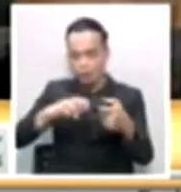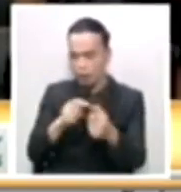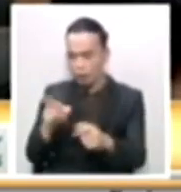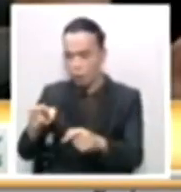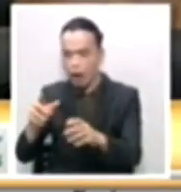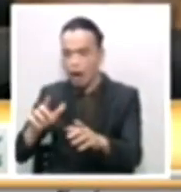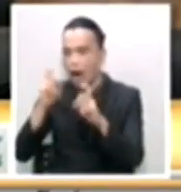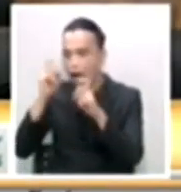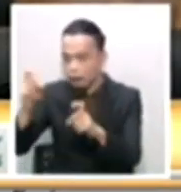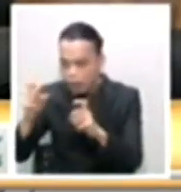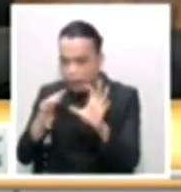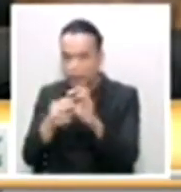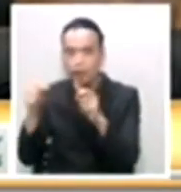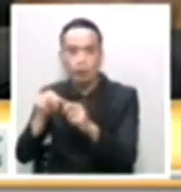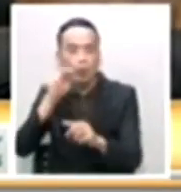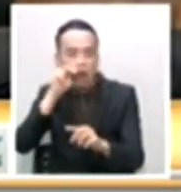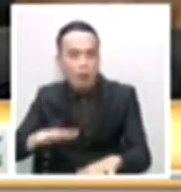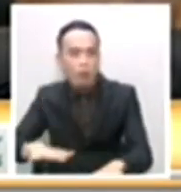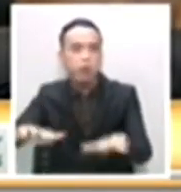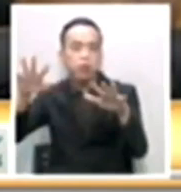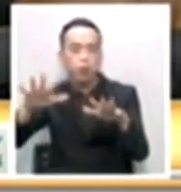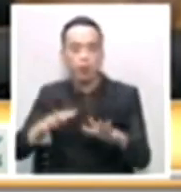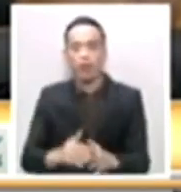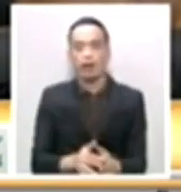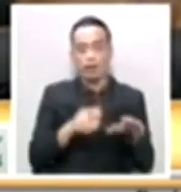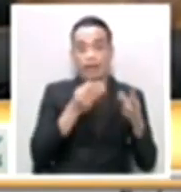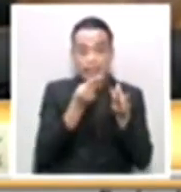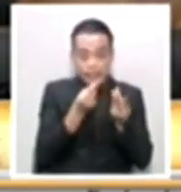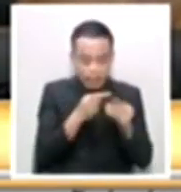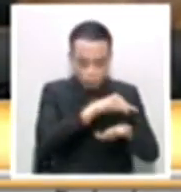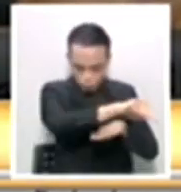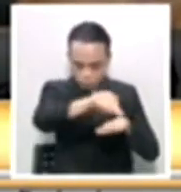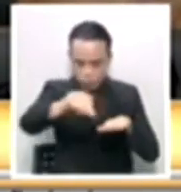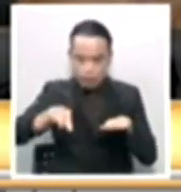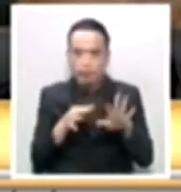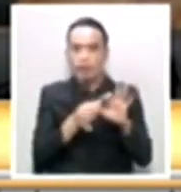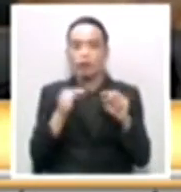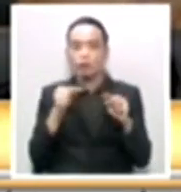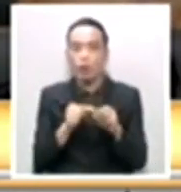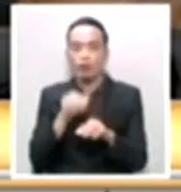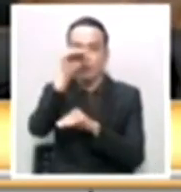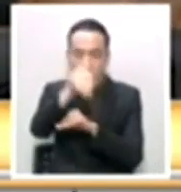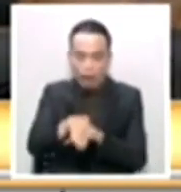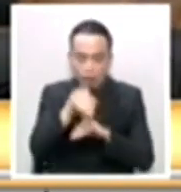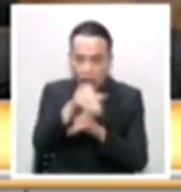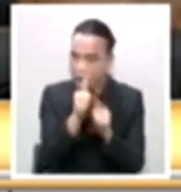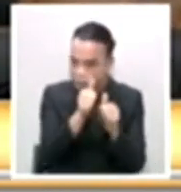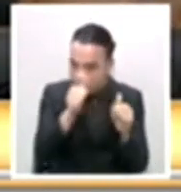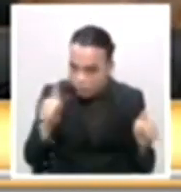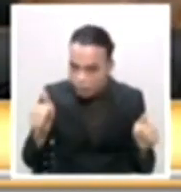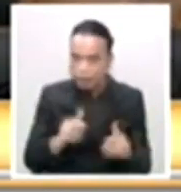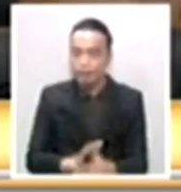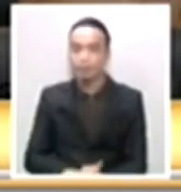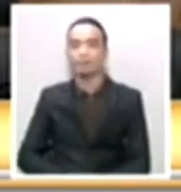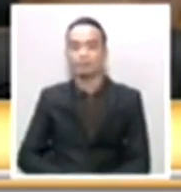พื้นที่ที่เป็นพื้นที่เกษตรชั้นดีซึ่งเป็นข้อมูลจากทางกรมโยธาธิการและผังเมืองเองการทำผังเมื